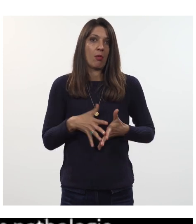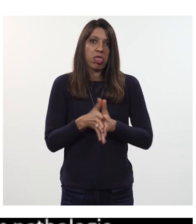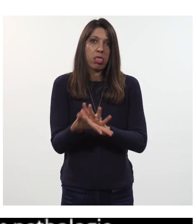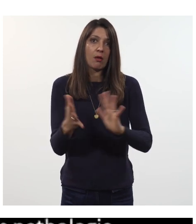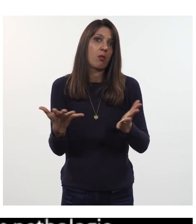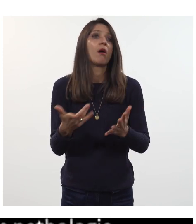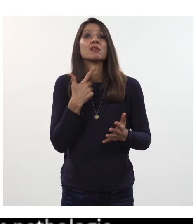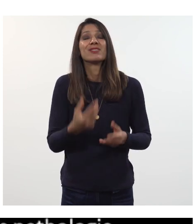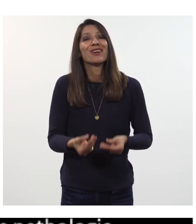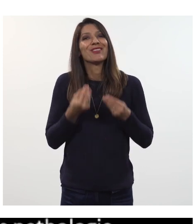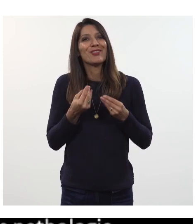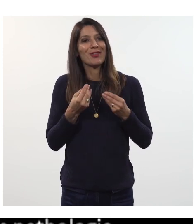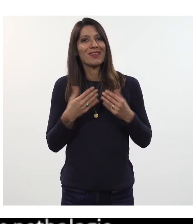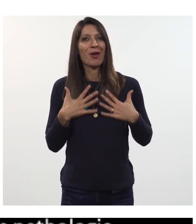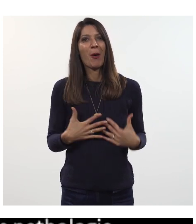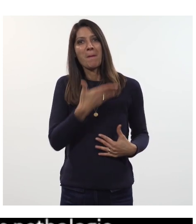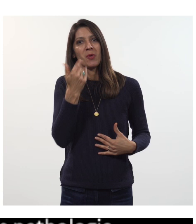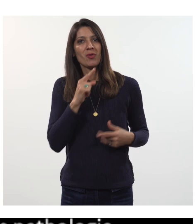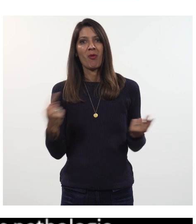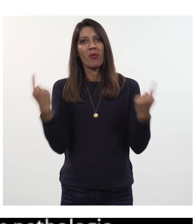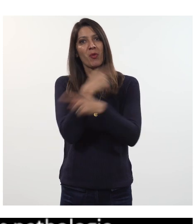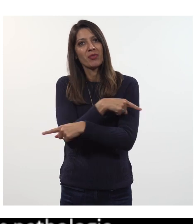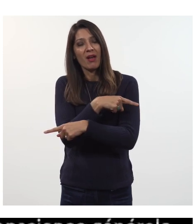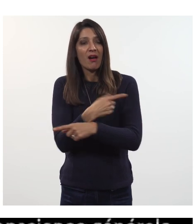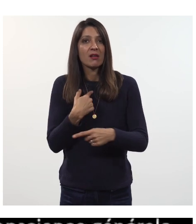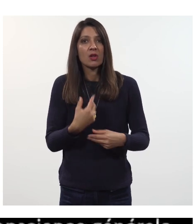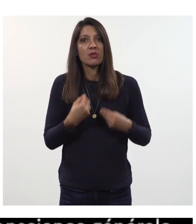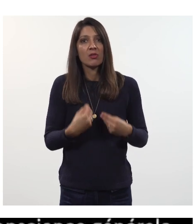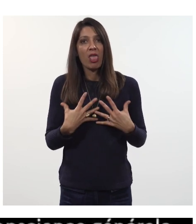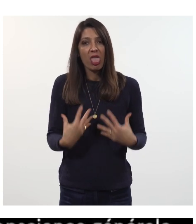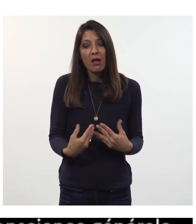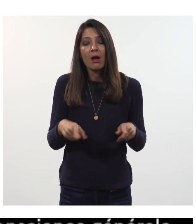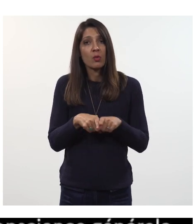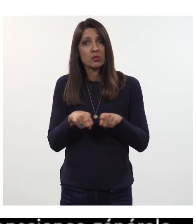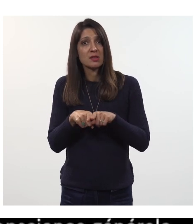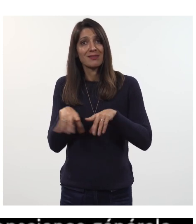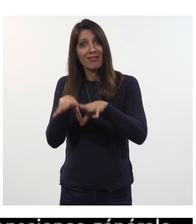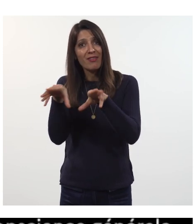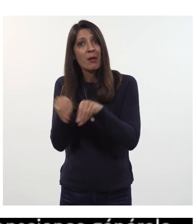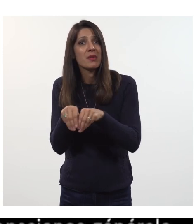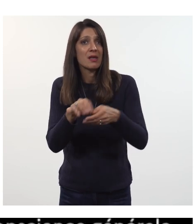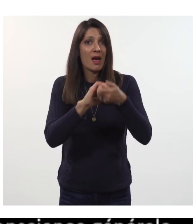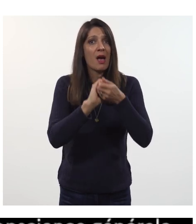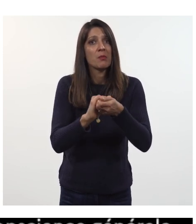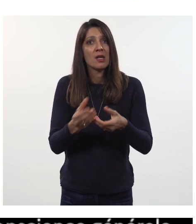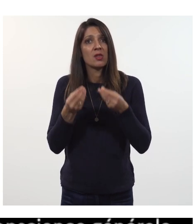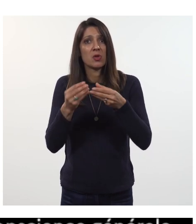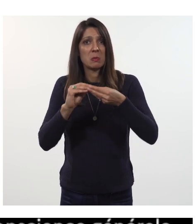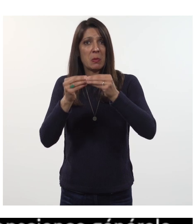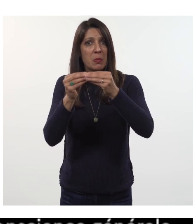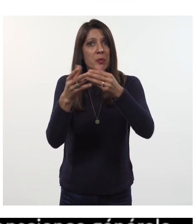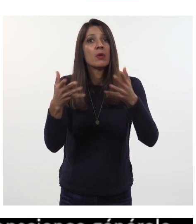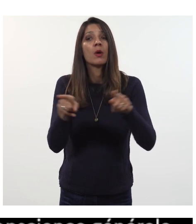patients. Donc ça concerne toute la population, les familles, bien sûr, les proches, les malades, et puis bien sûr